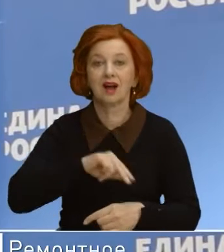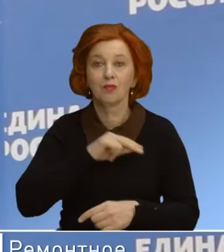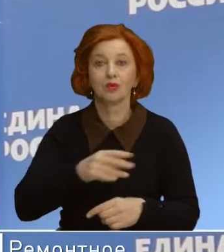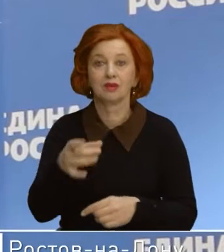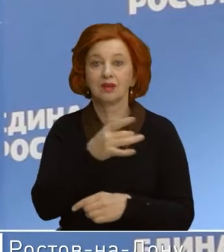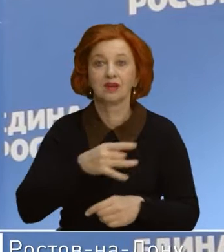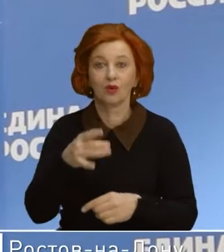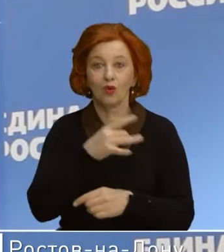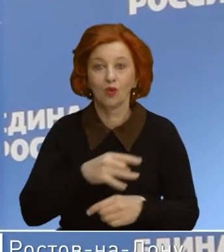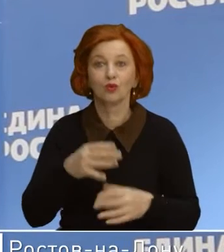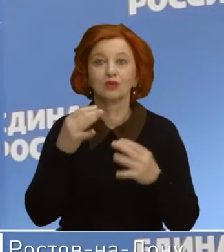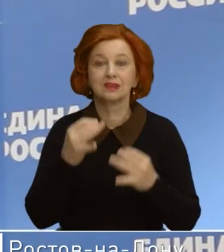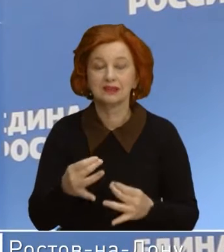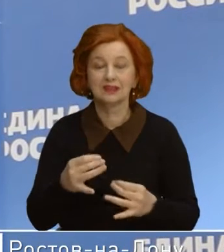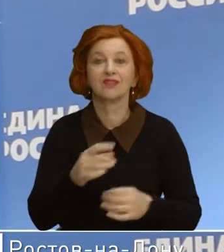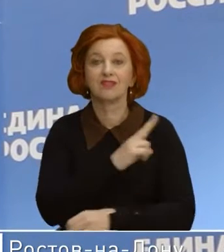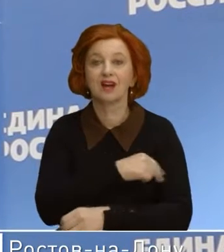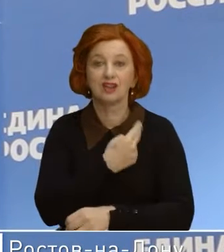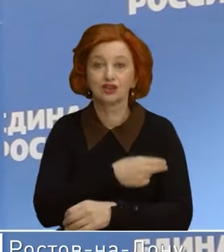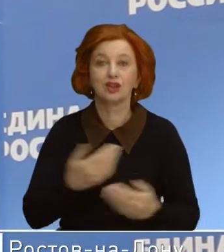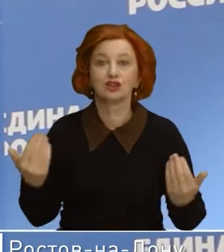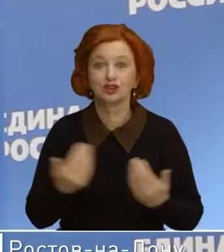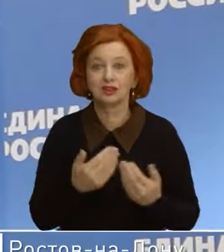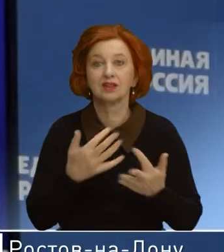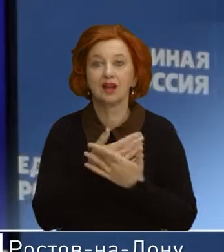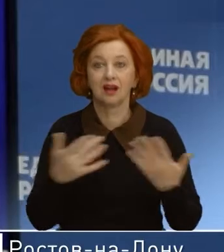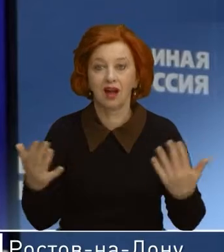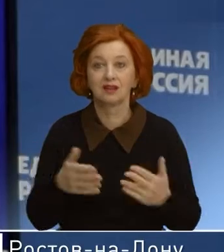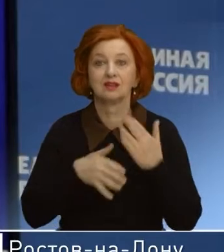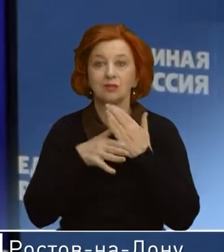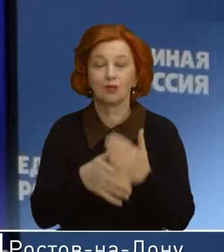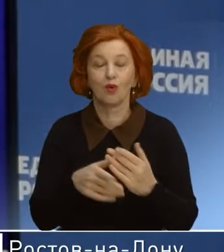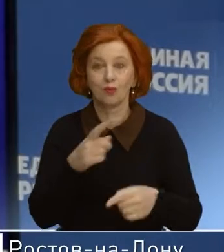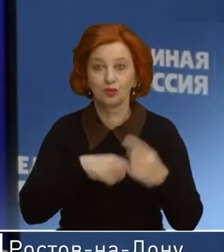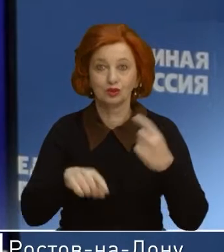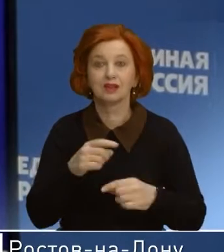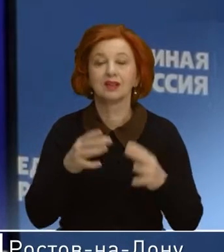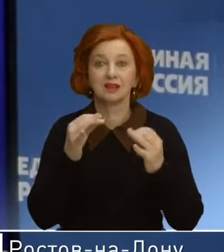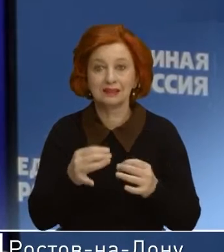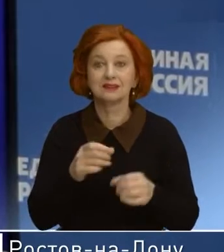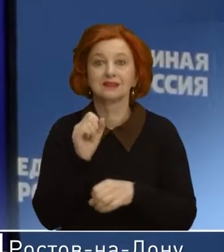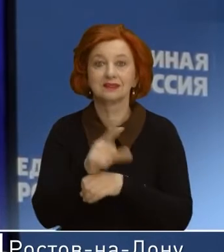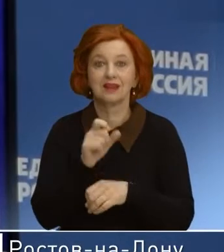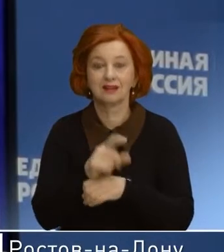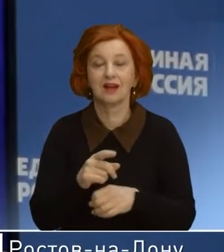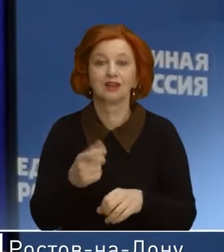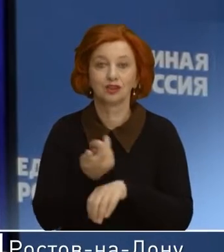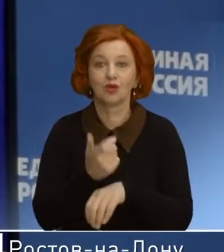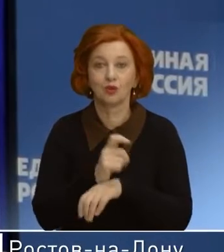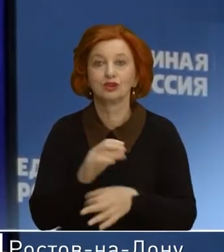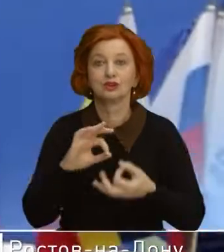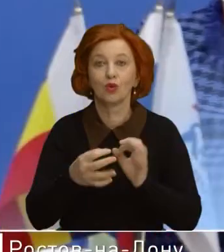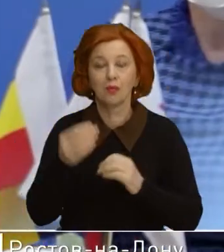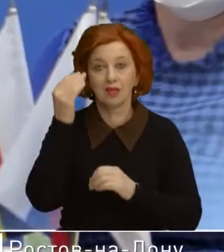добровольцем на усилили им поддержку врачей жителей в связи с ростом заболеваемости коронавирусной инфекцией круг задач у них самый широкий от подвоза